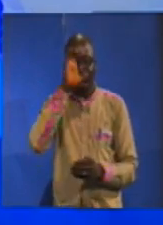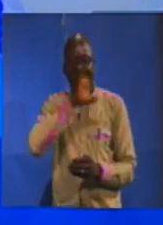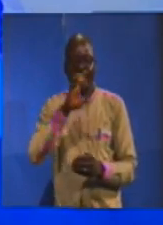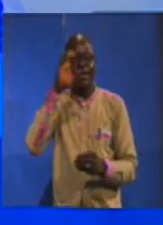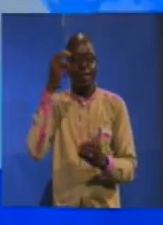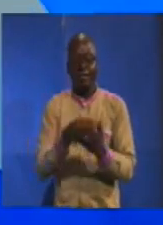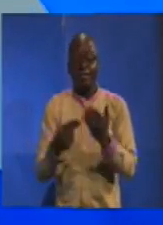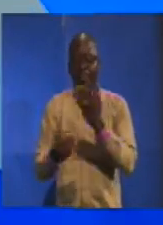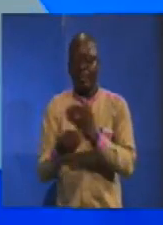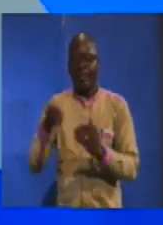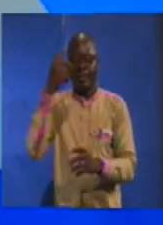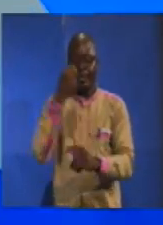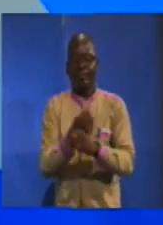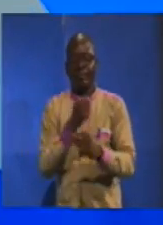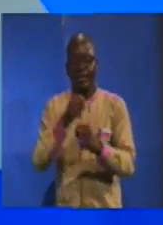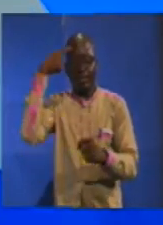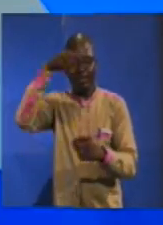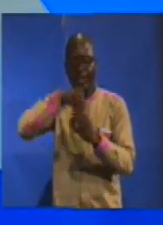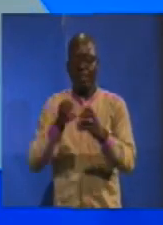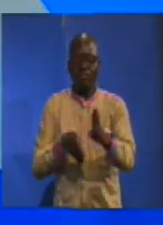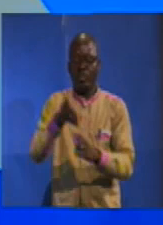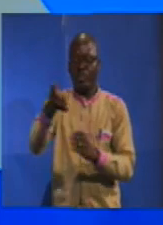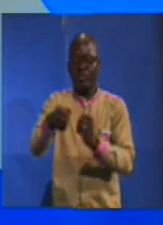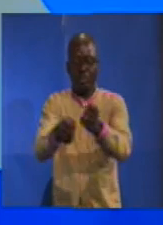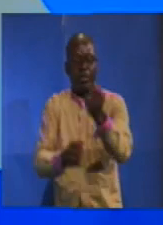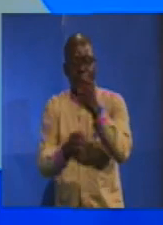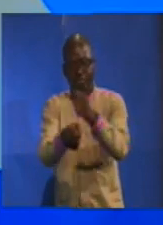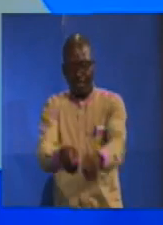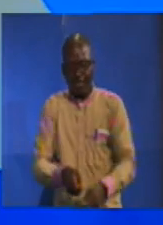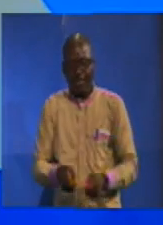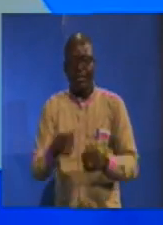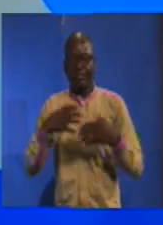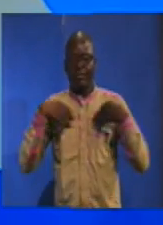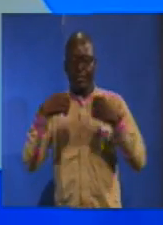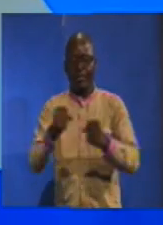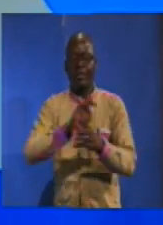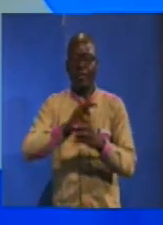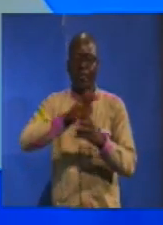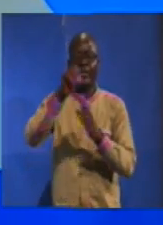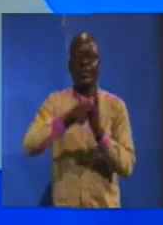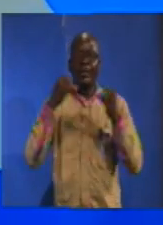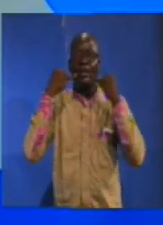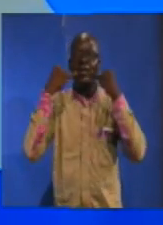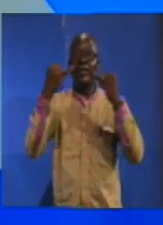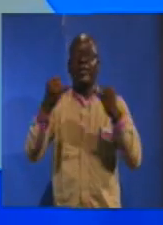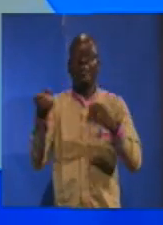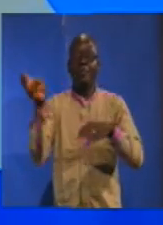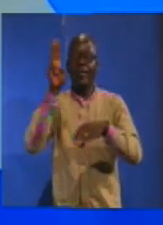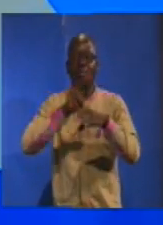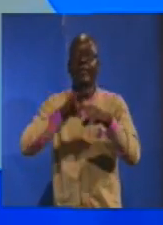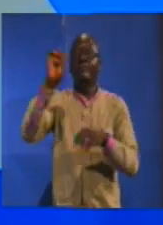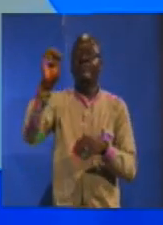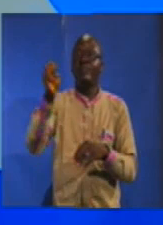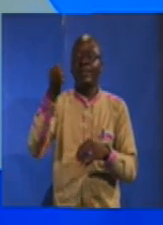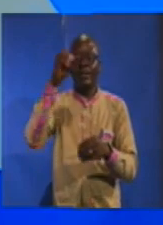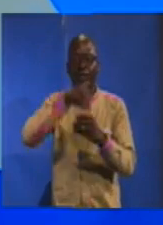de biotechnologie dans les domaines de l'agriculture, de la santé. La session de formation et d'information devra mettre l'accent sur